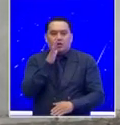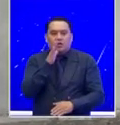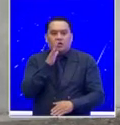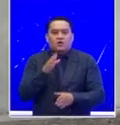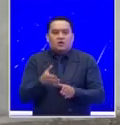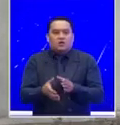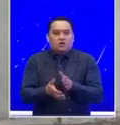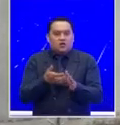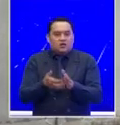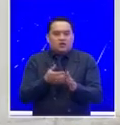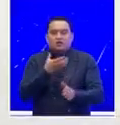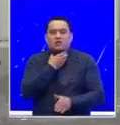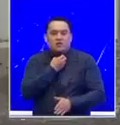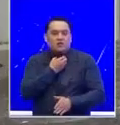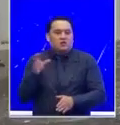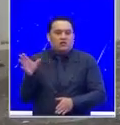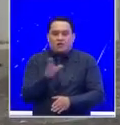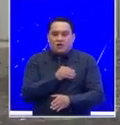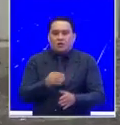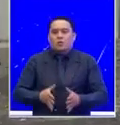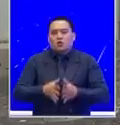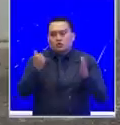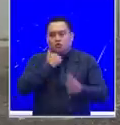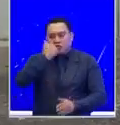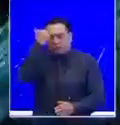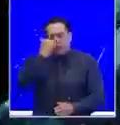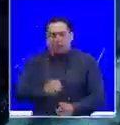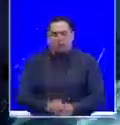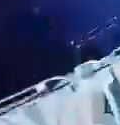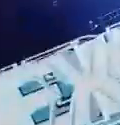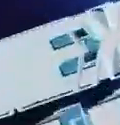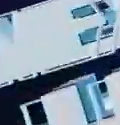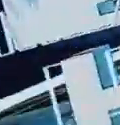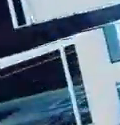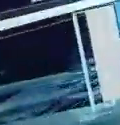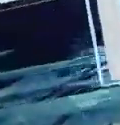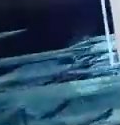везде, болезни такие. Большое спасибо вам.